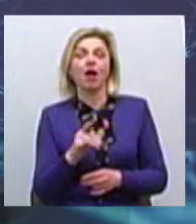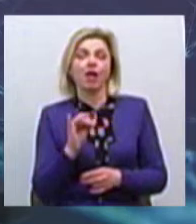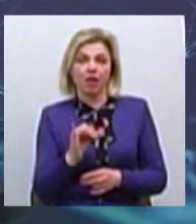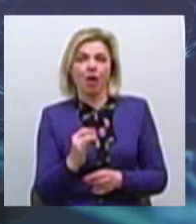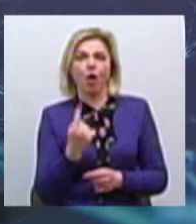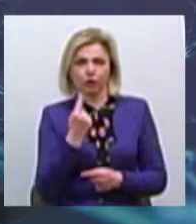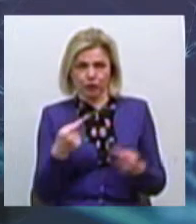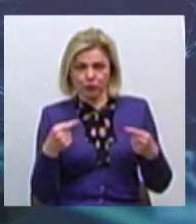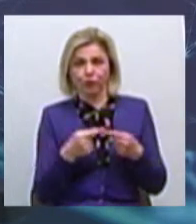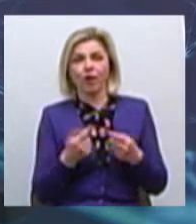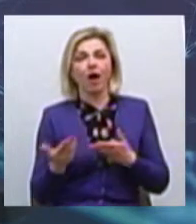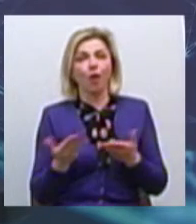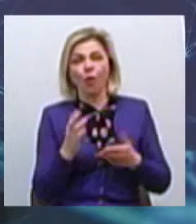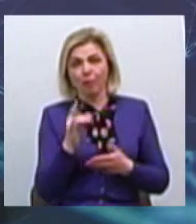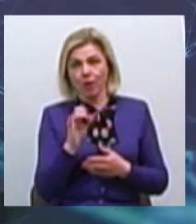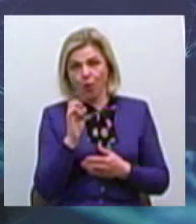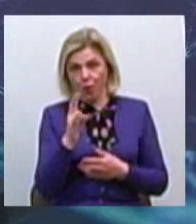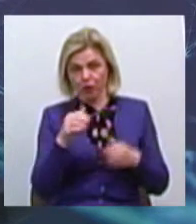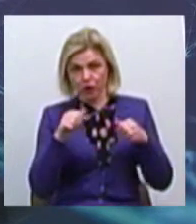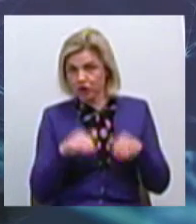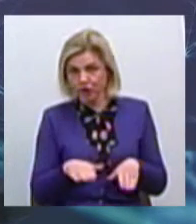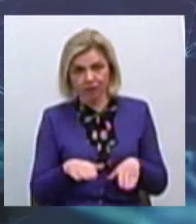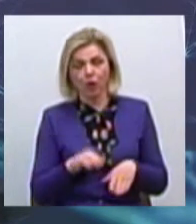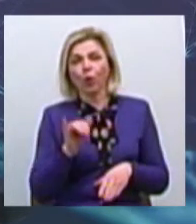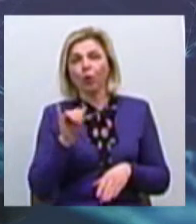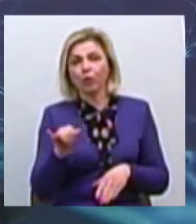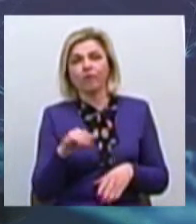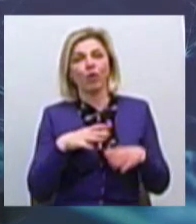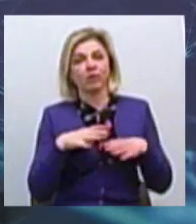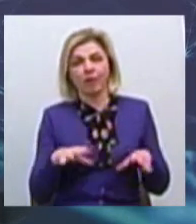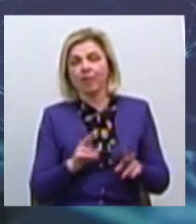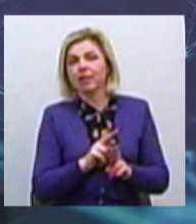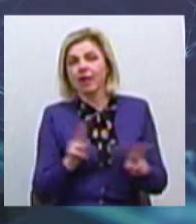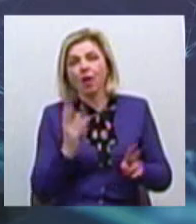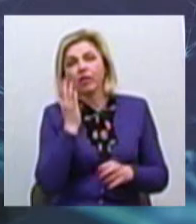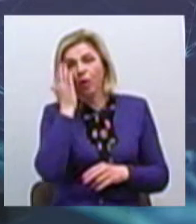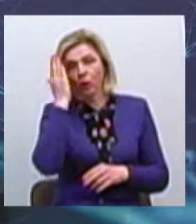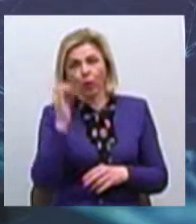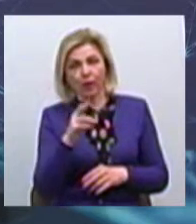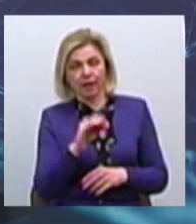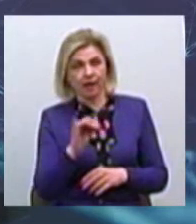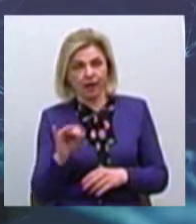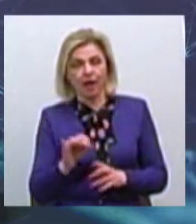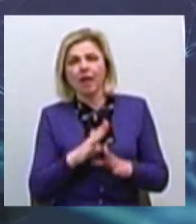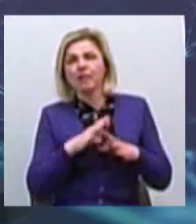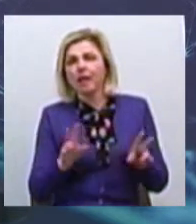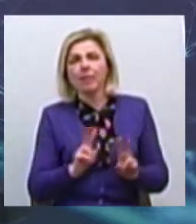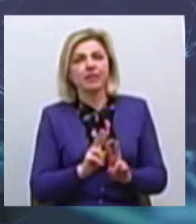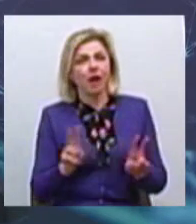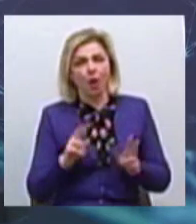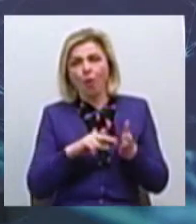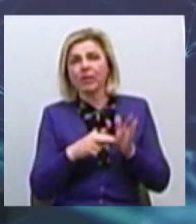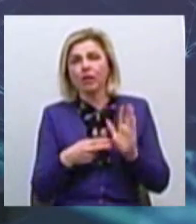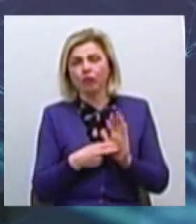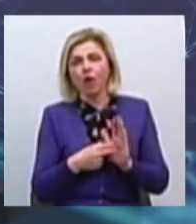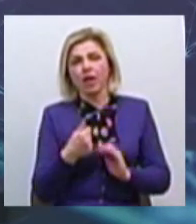однозначно, что какое бы он решение ни принял, так как у него не было никакой идеологии фактически, не было никакой платформы, кроме